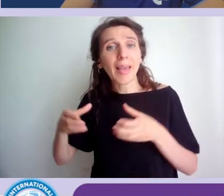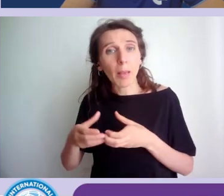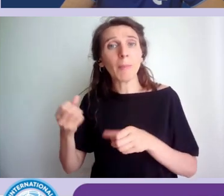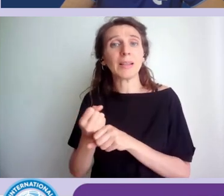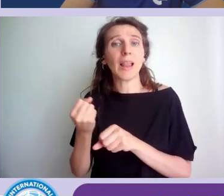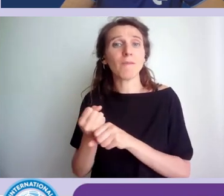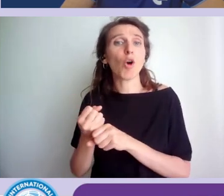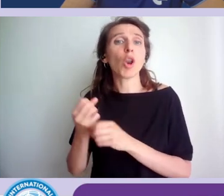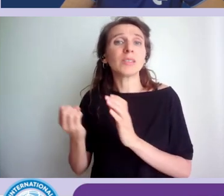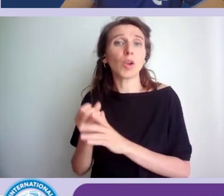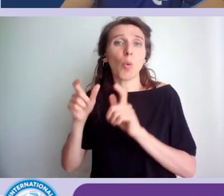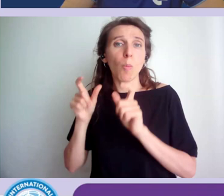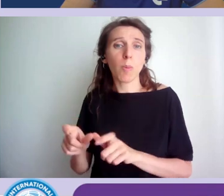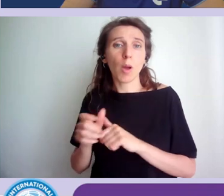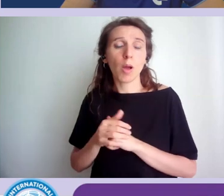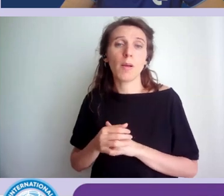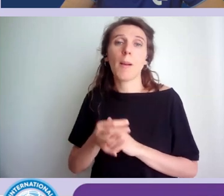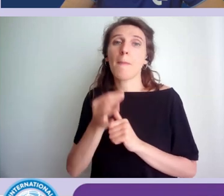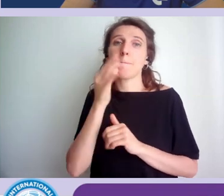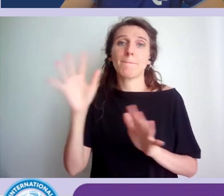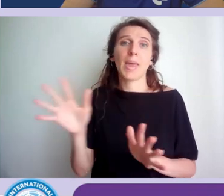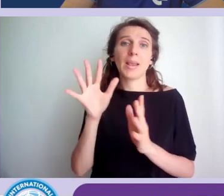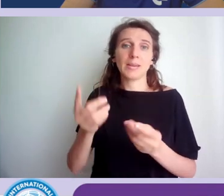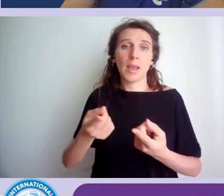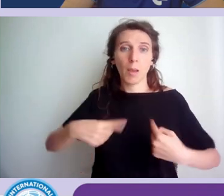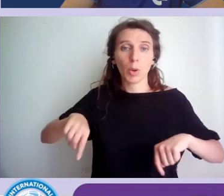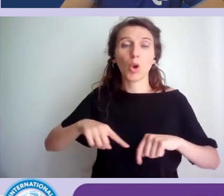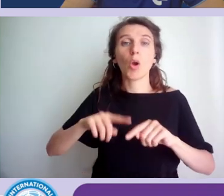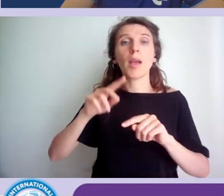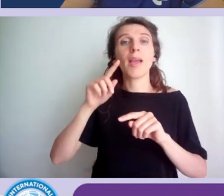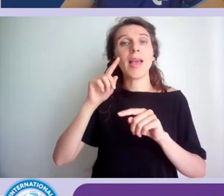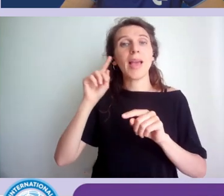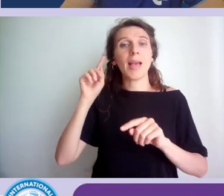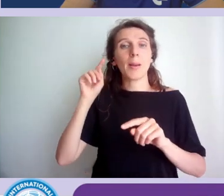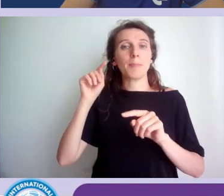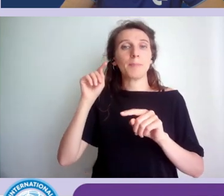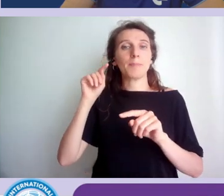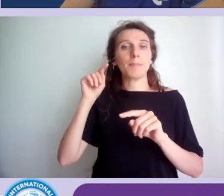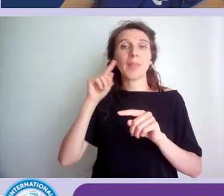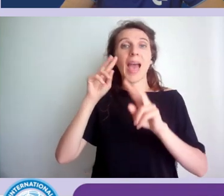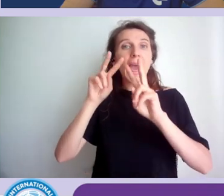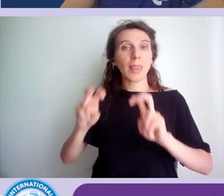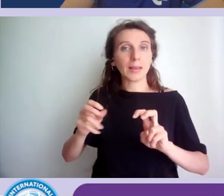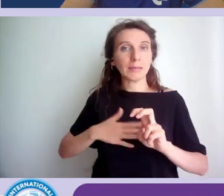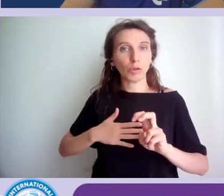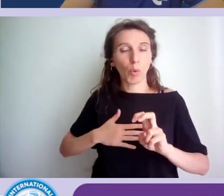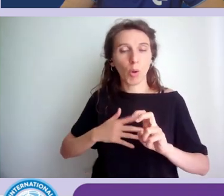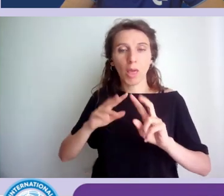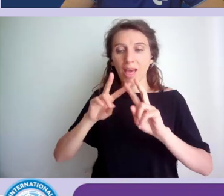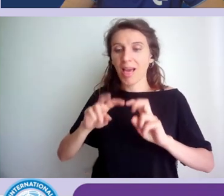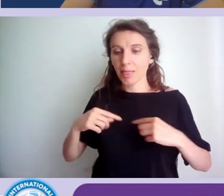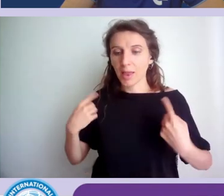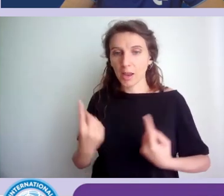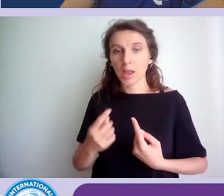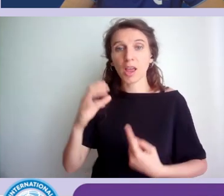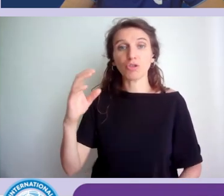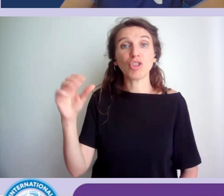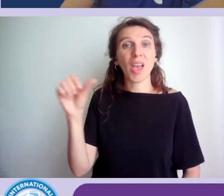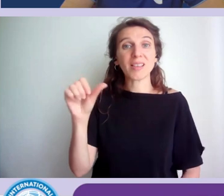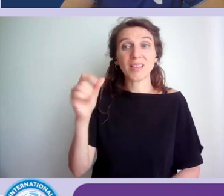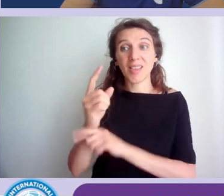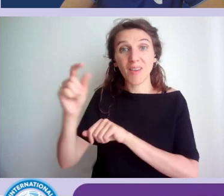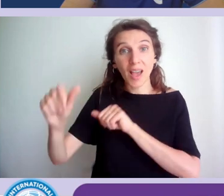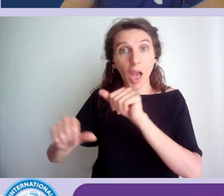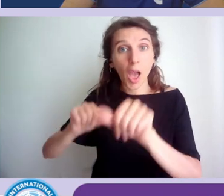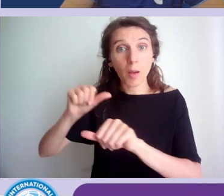tutti lato nostro lato un esaminato Insomma analizzatore cambiare il